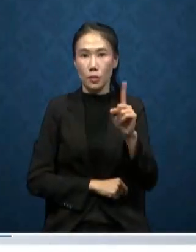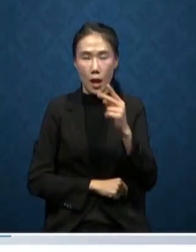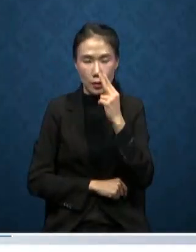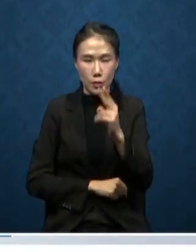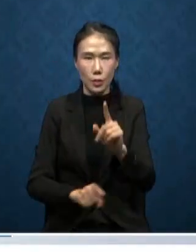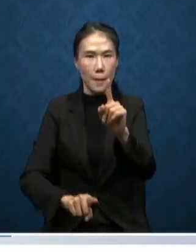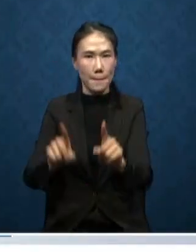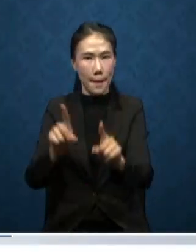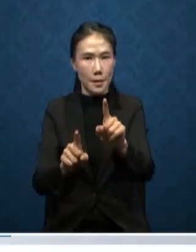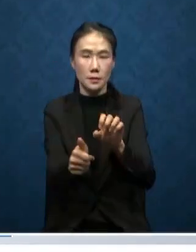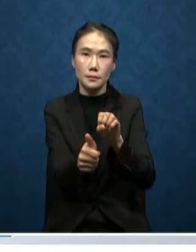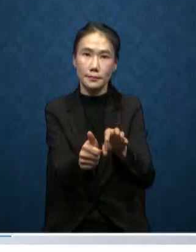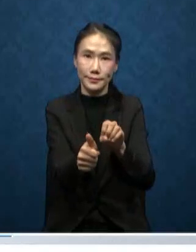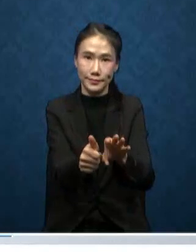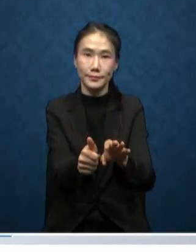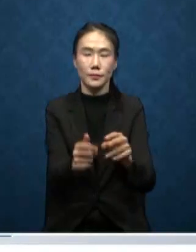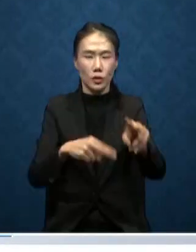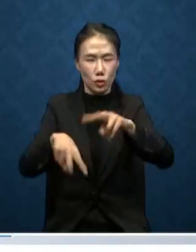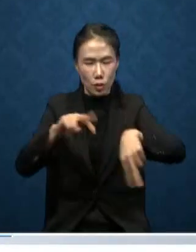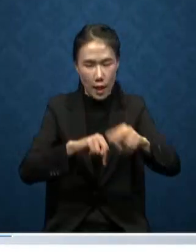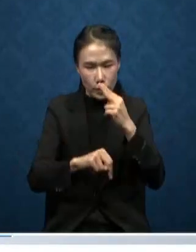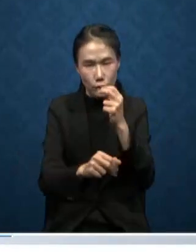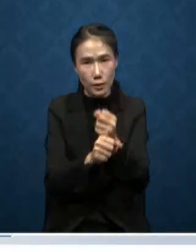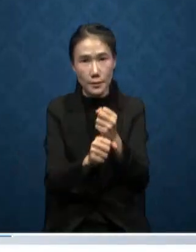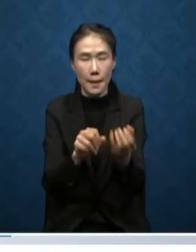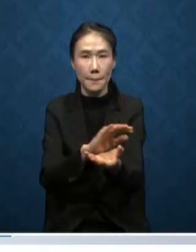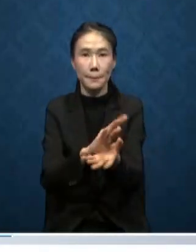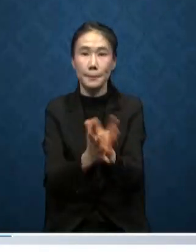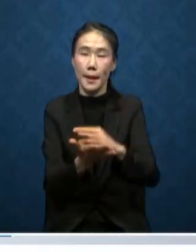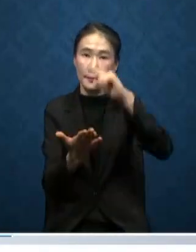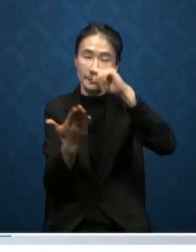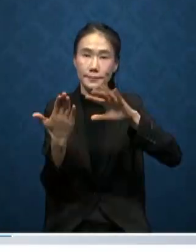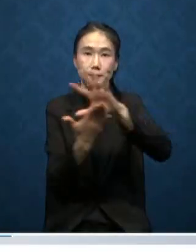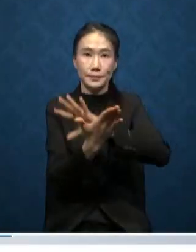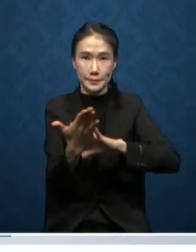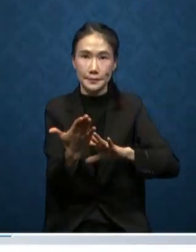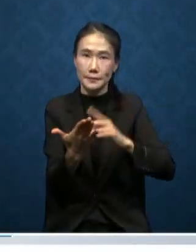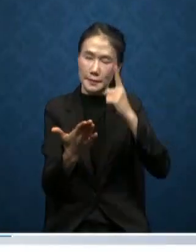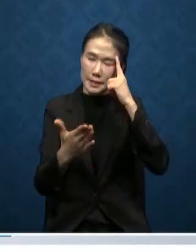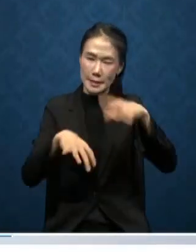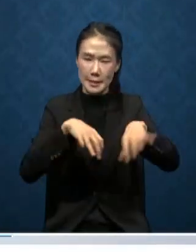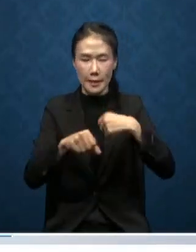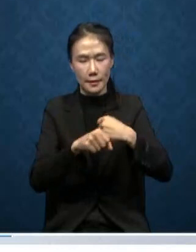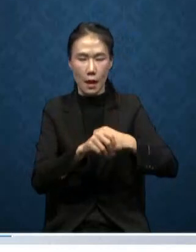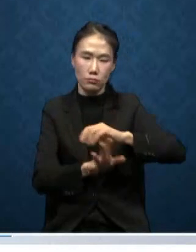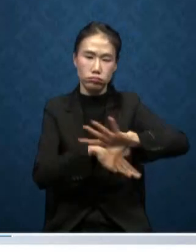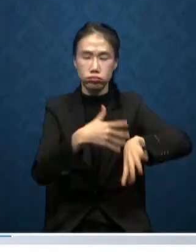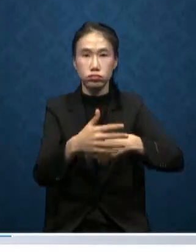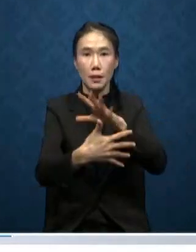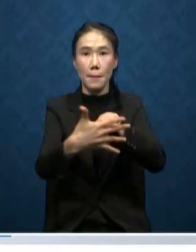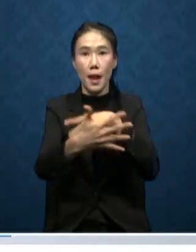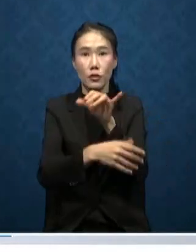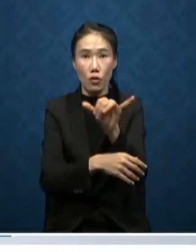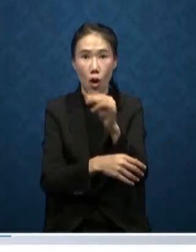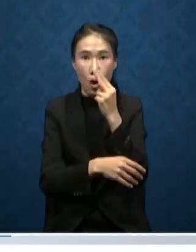ตามเสนอแนะและเร่งรัดการปฏิรูปประเทศและการจัดทำและดำเนินการตามยุทธศาสตร์